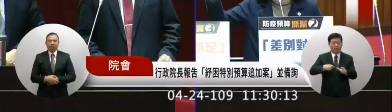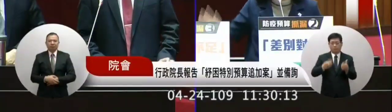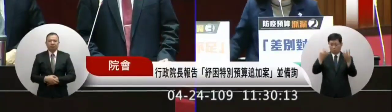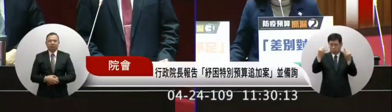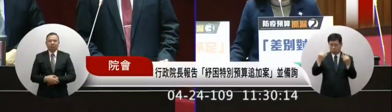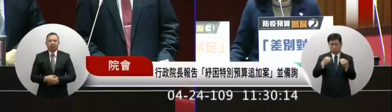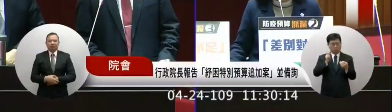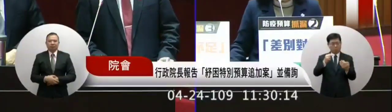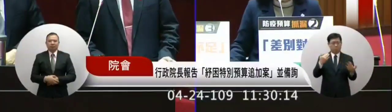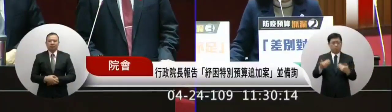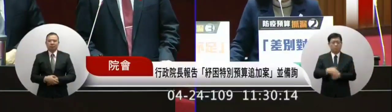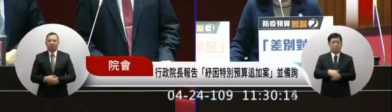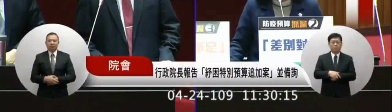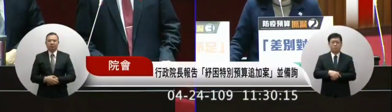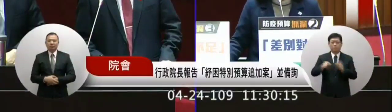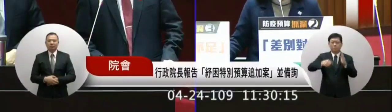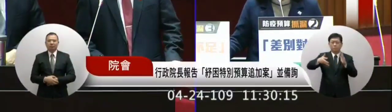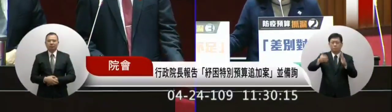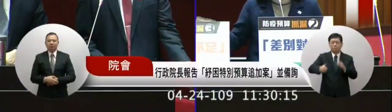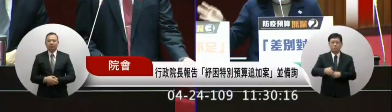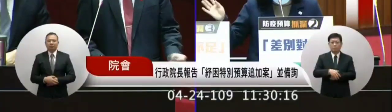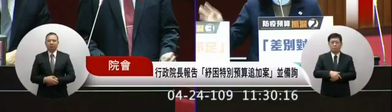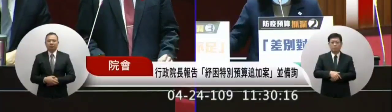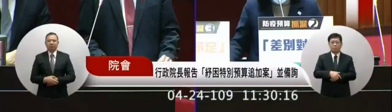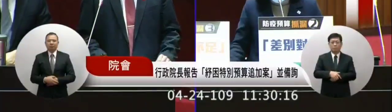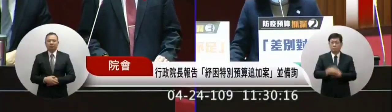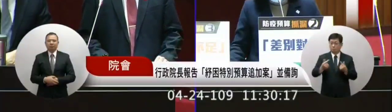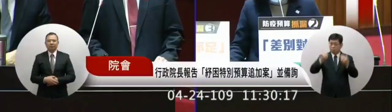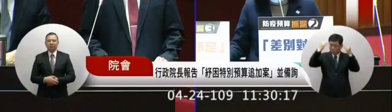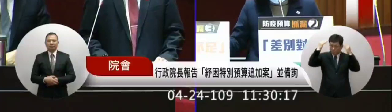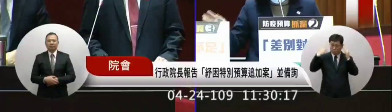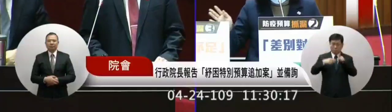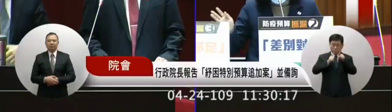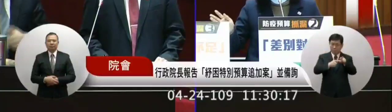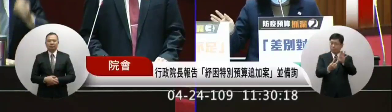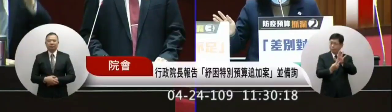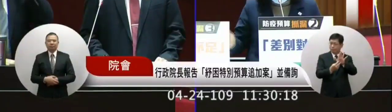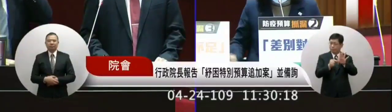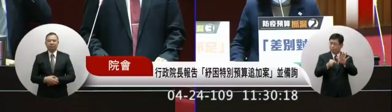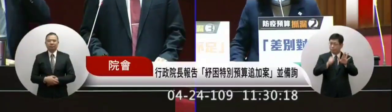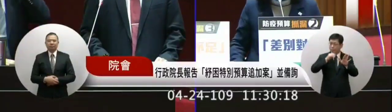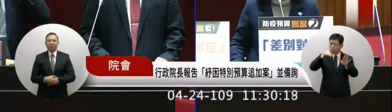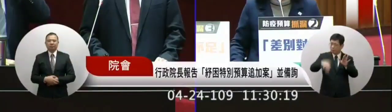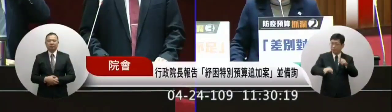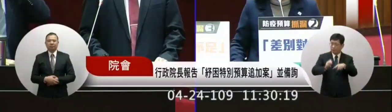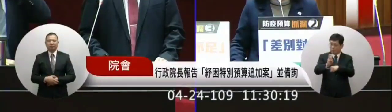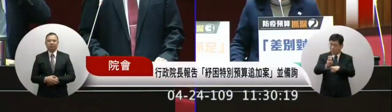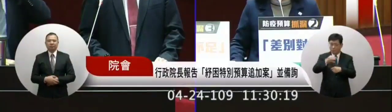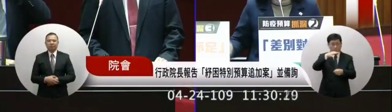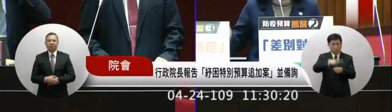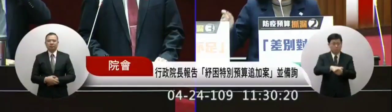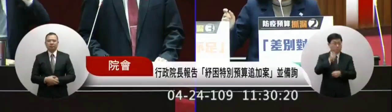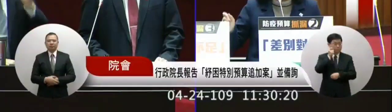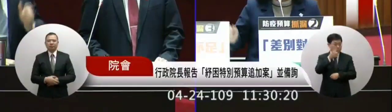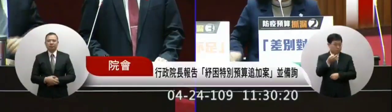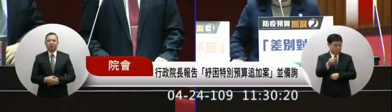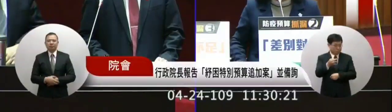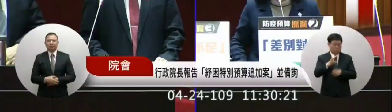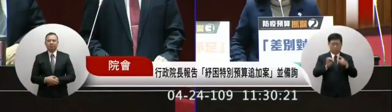字都在荧幕上哦，院长。以韩国为例，他衰退30%，补助的薪资